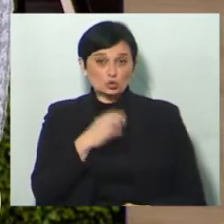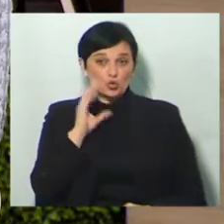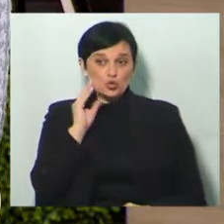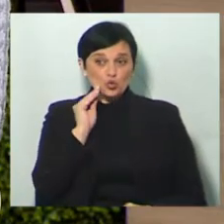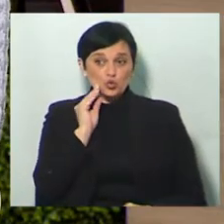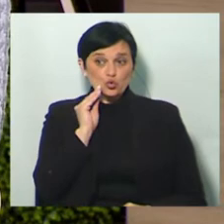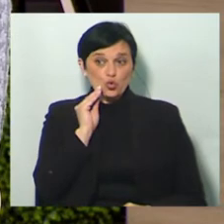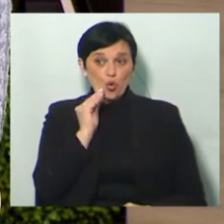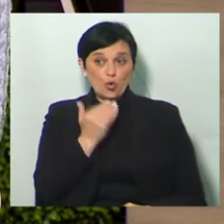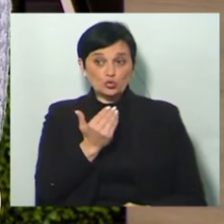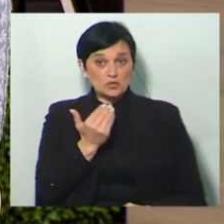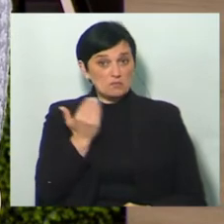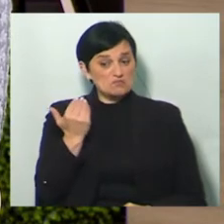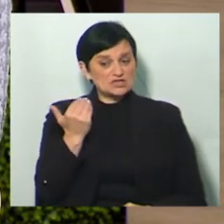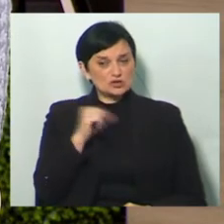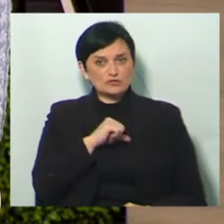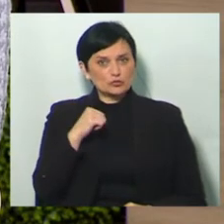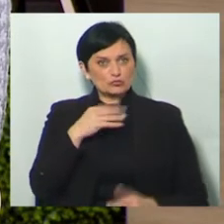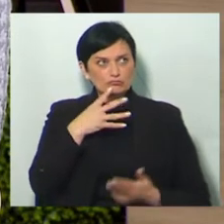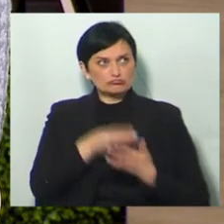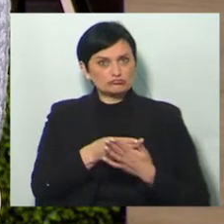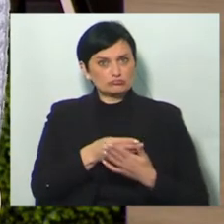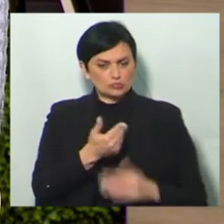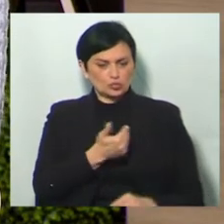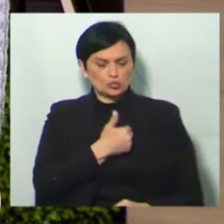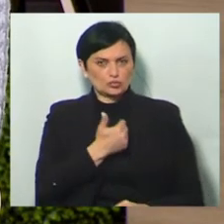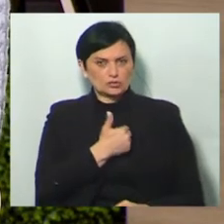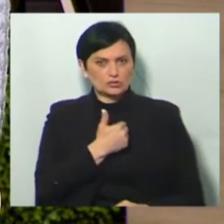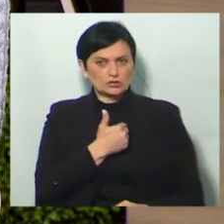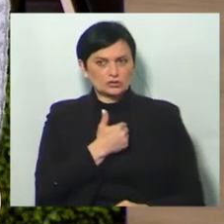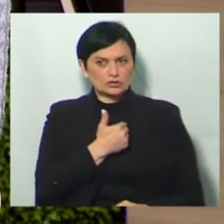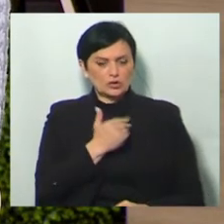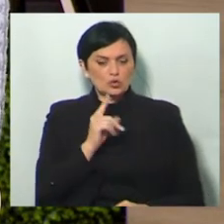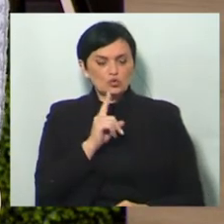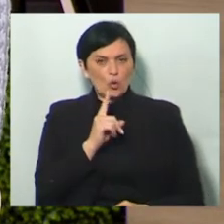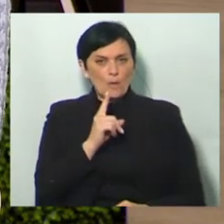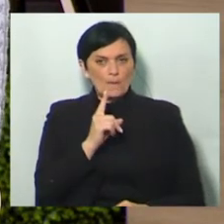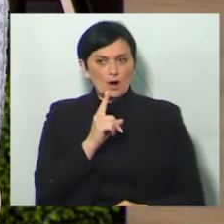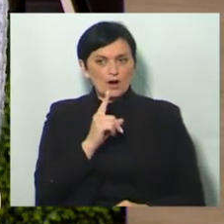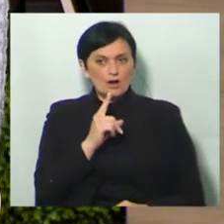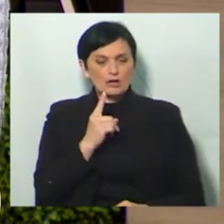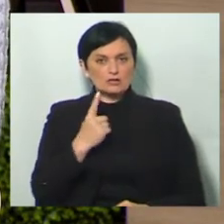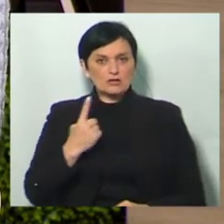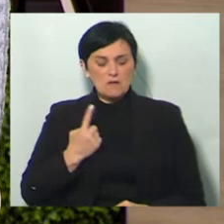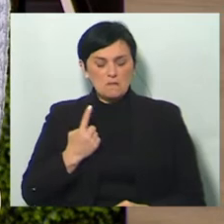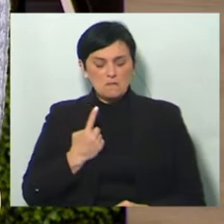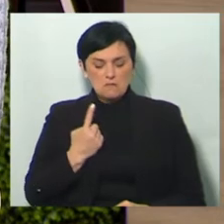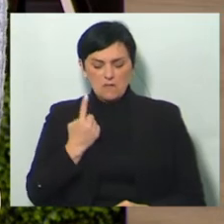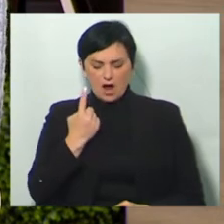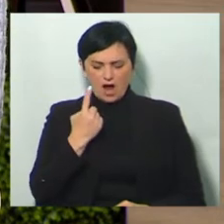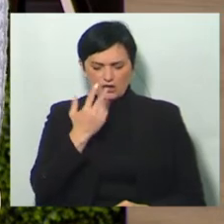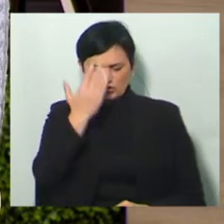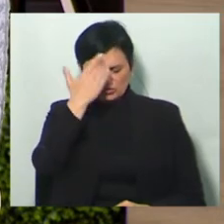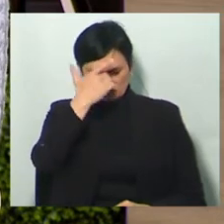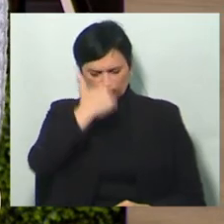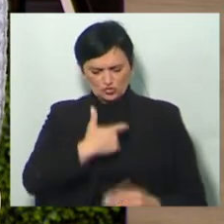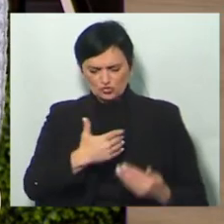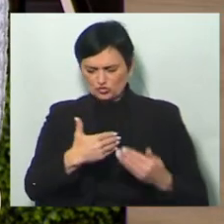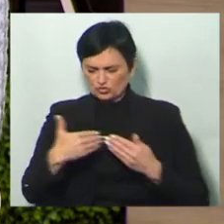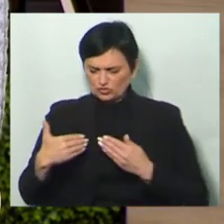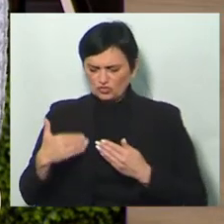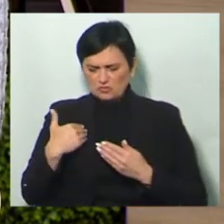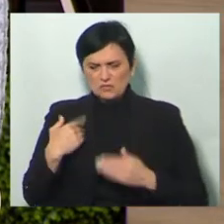ეს ინიციატივით ხდება, რომ გავიდეს ადამიანი განმარტოებაში, ეს